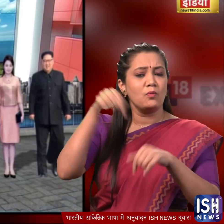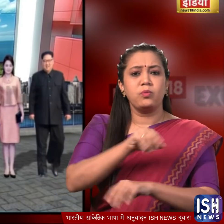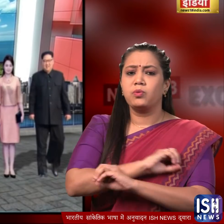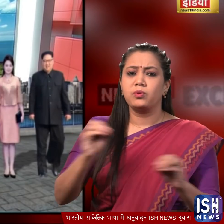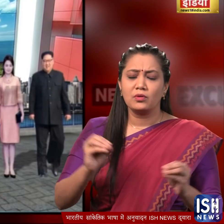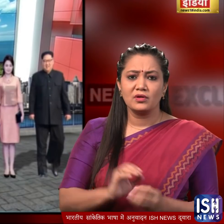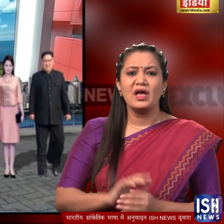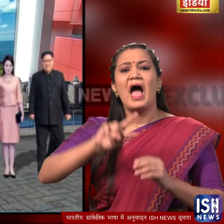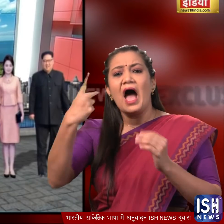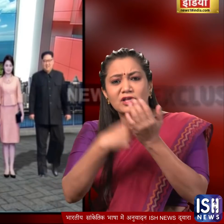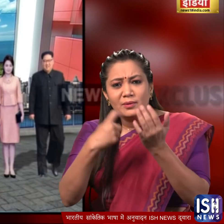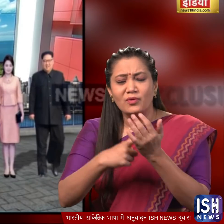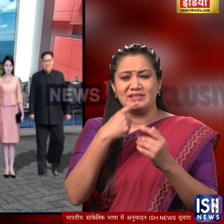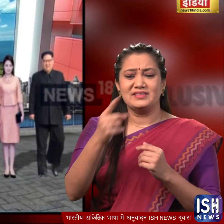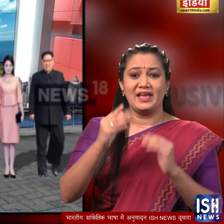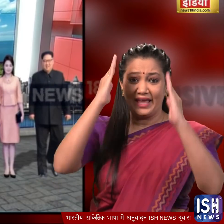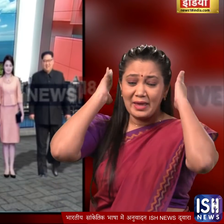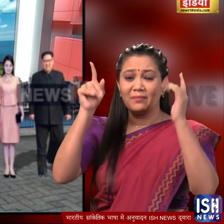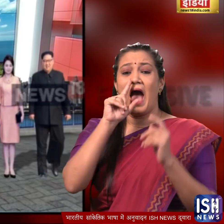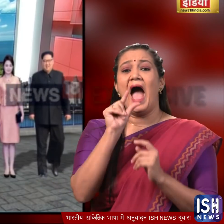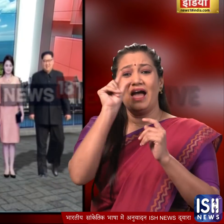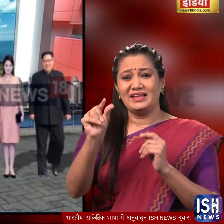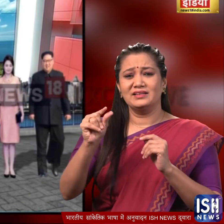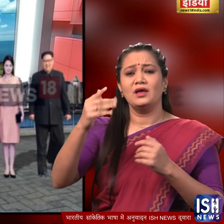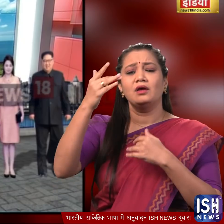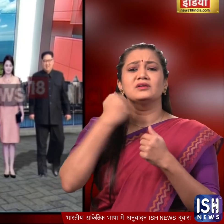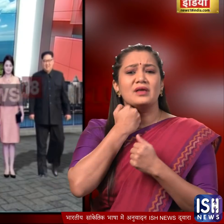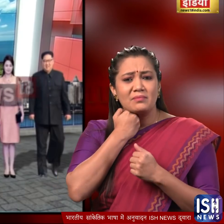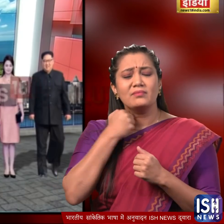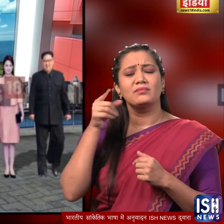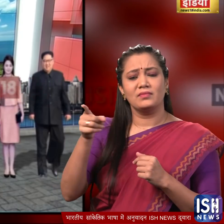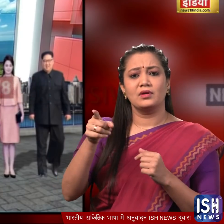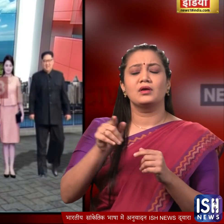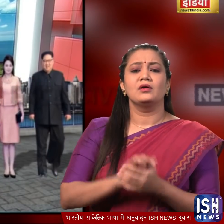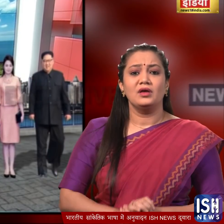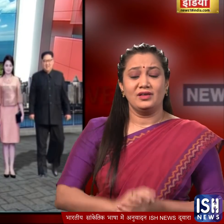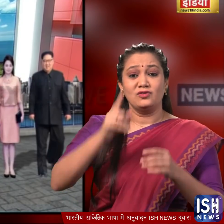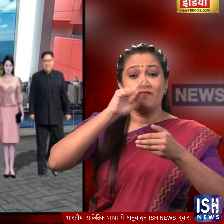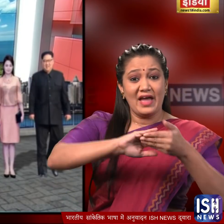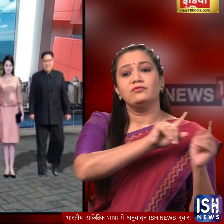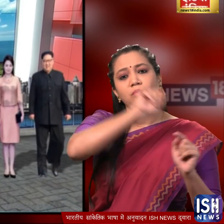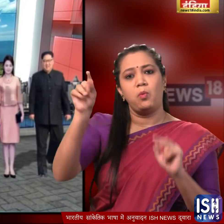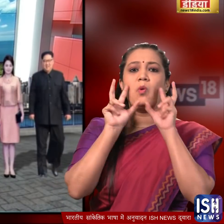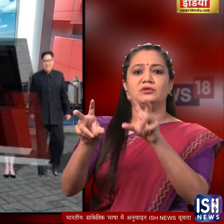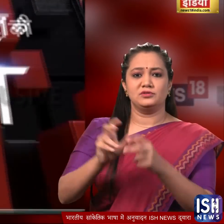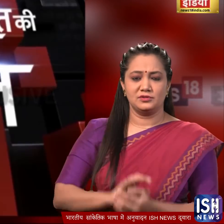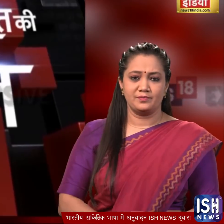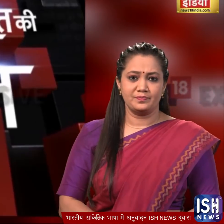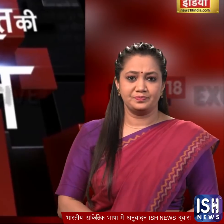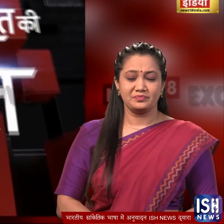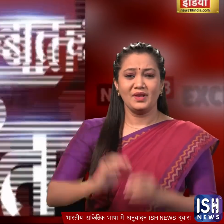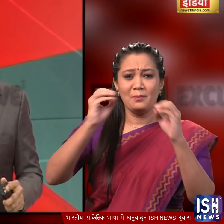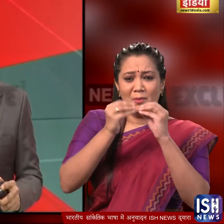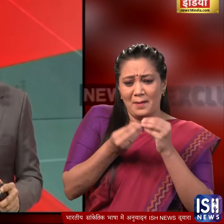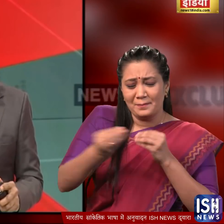मौजूद नहीं थी। हालांकि एक दूसरी रिपोर्ट में यह दावा किया गया कि किम की चाची की तबीयत बेहद खराब है और री सोल जू उनकी देखभाल कर रही है।